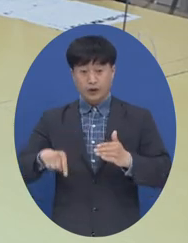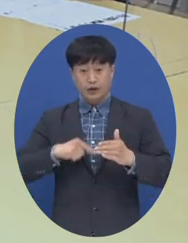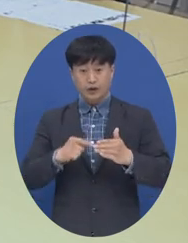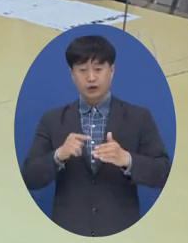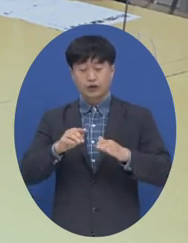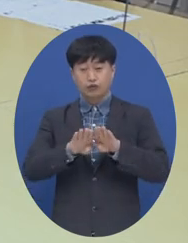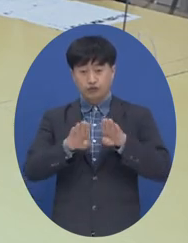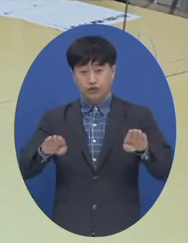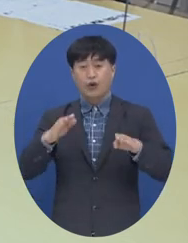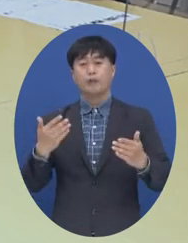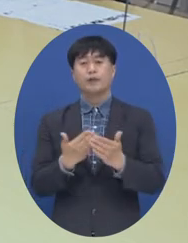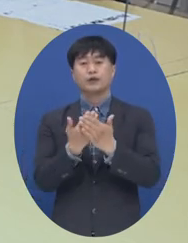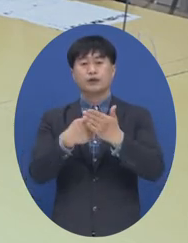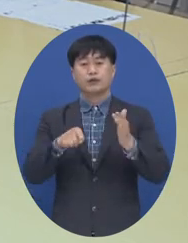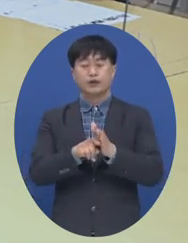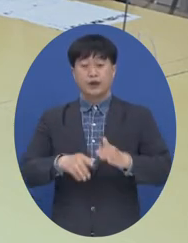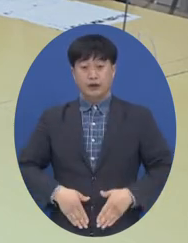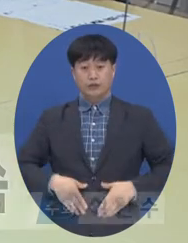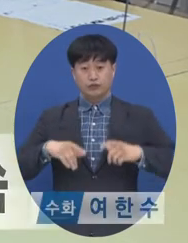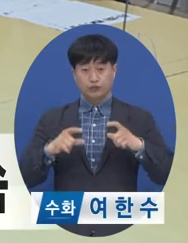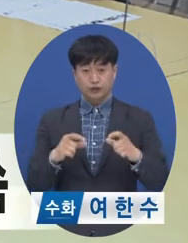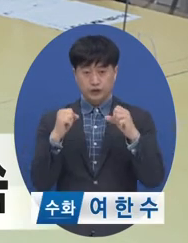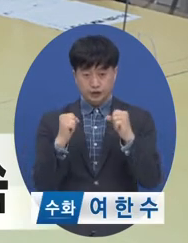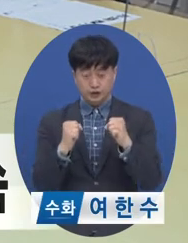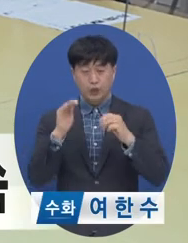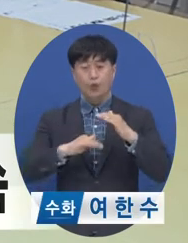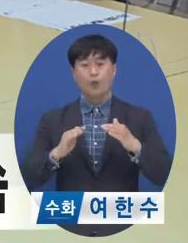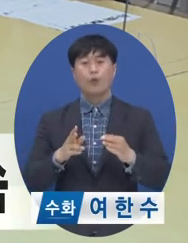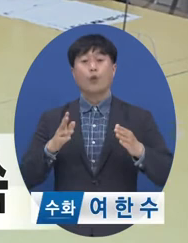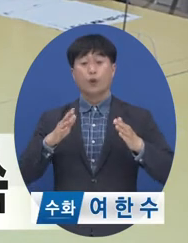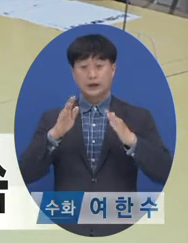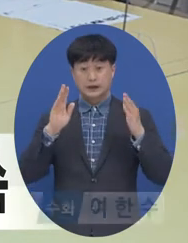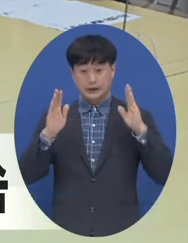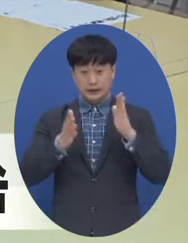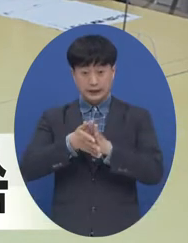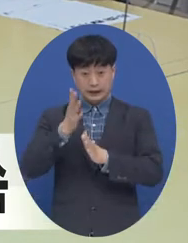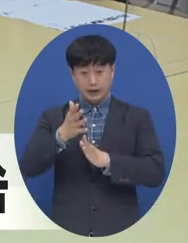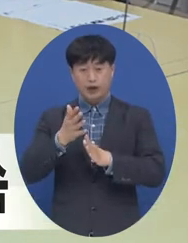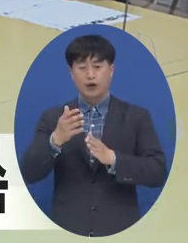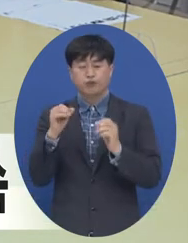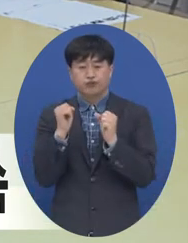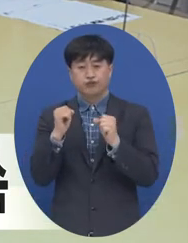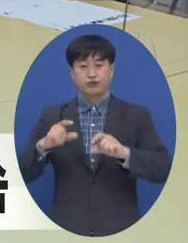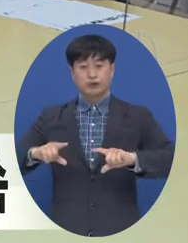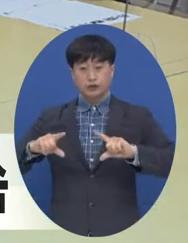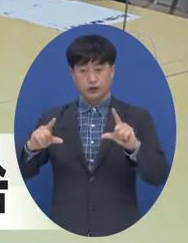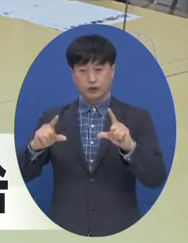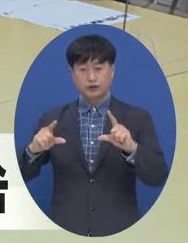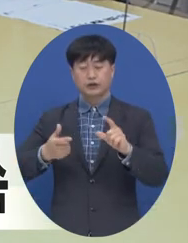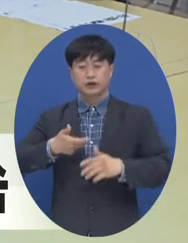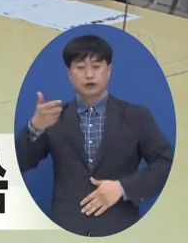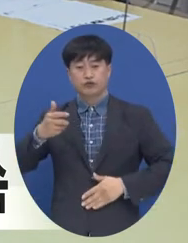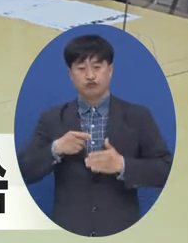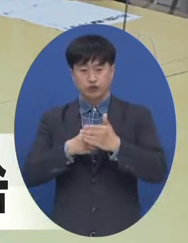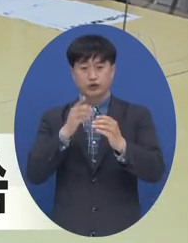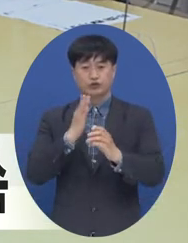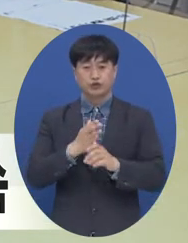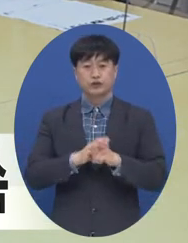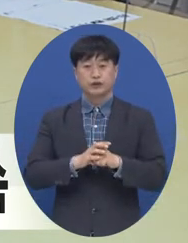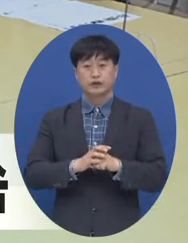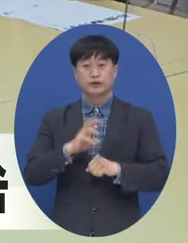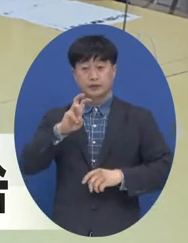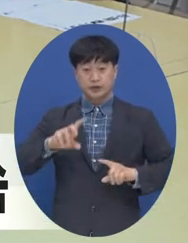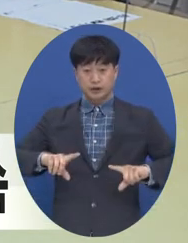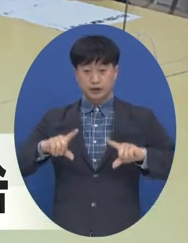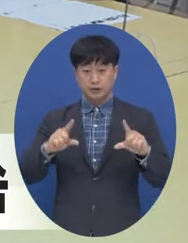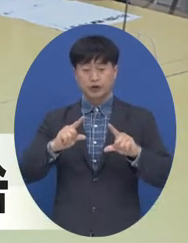경기도가 도내 균형발전을 위해 남부 지역에 자리한 공공기관의 경기 북동부 지역 이전을 추진하고 있는데요 지난